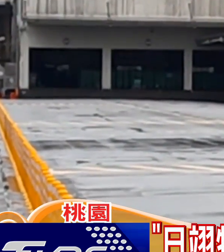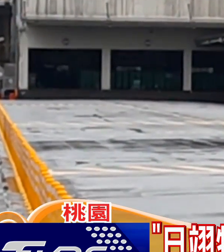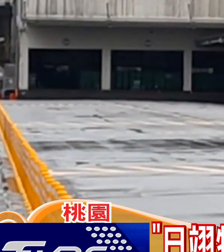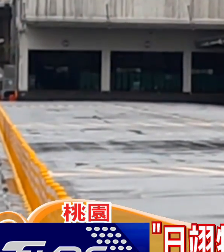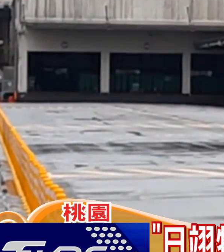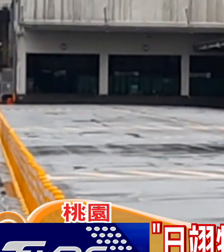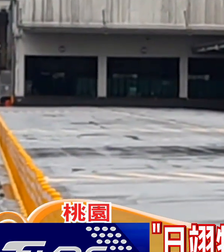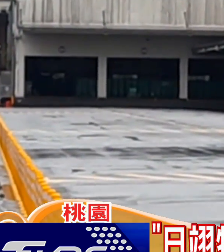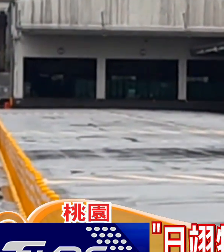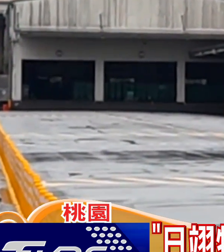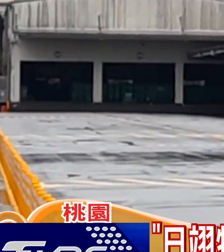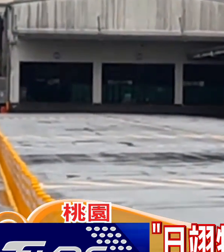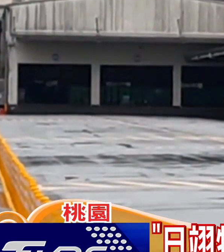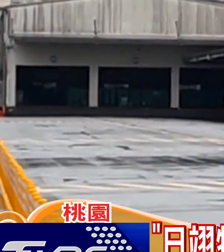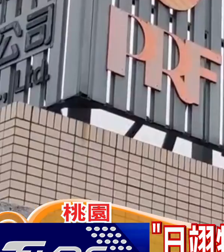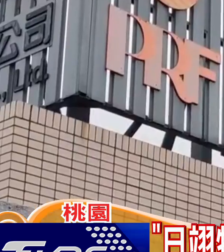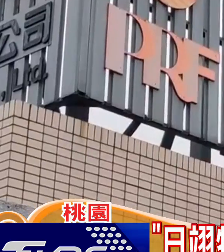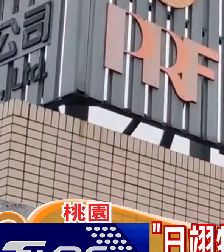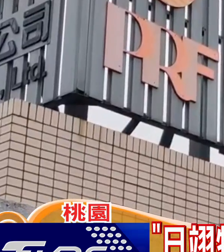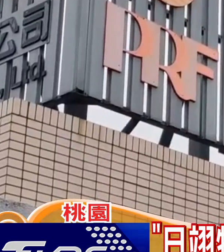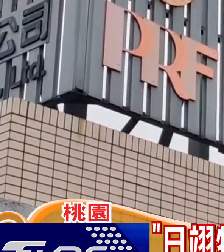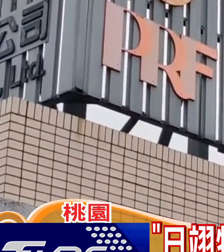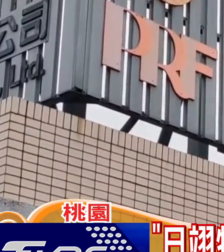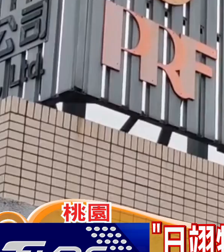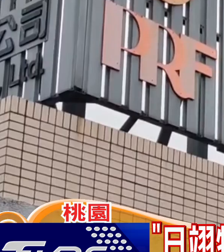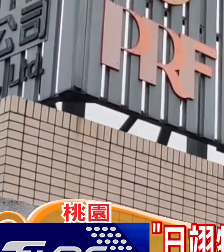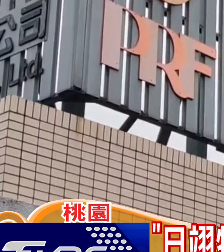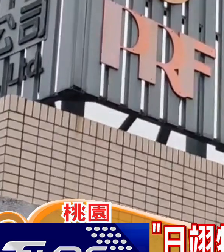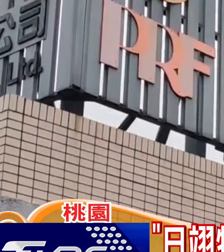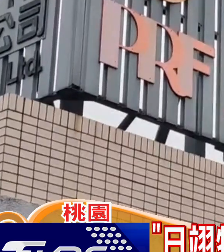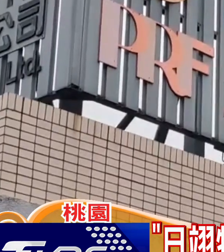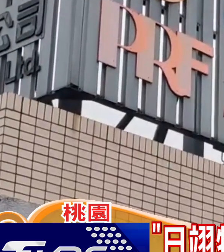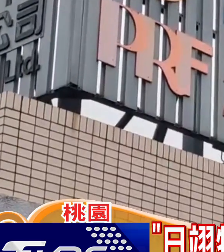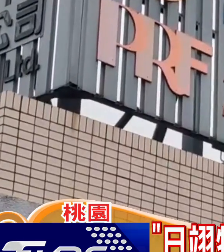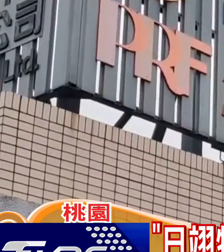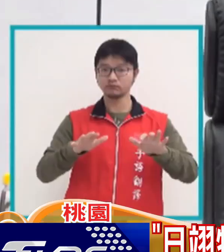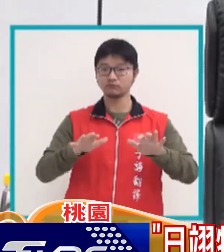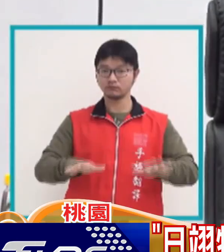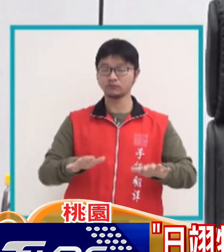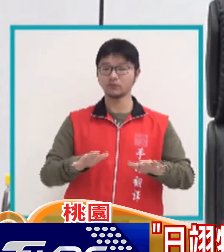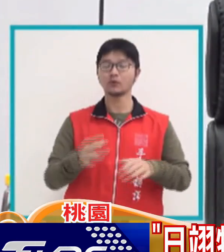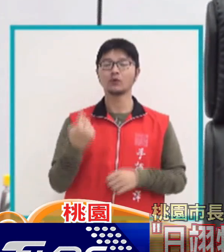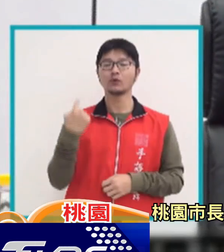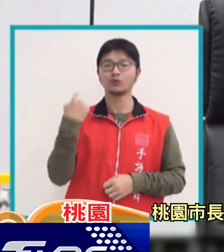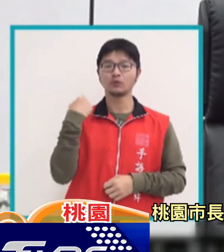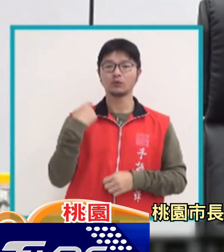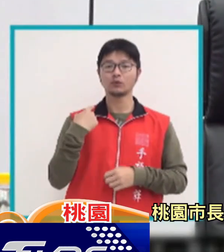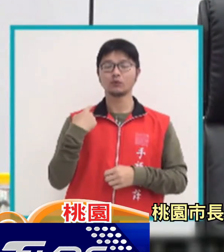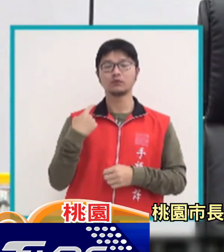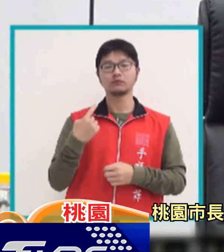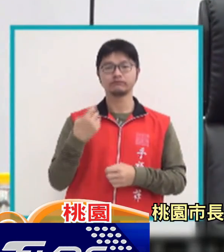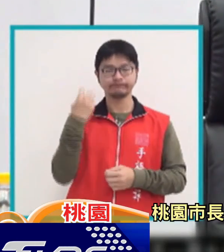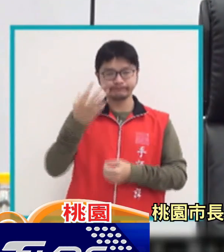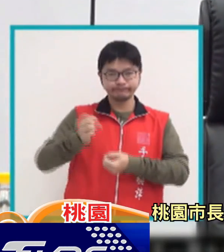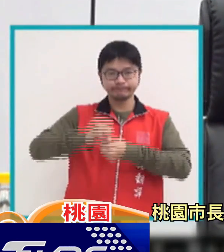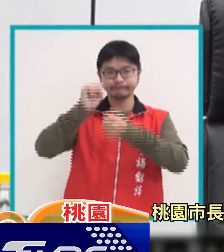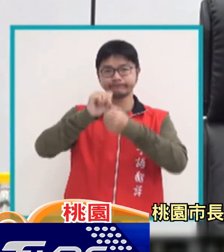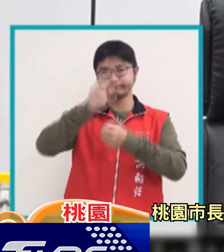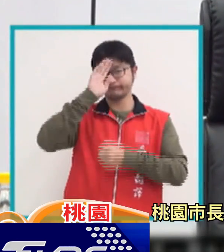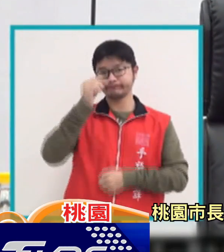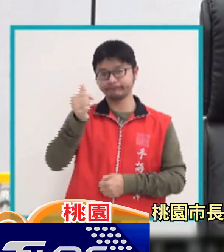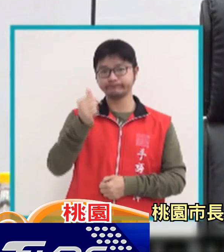来采检，因为桃园三号新增七例本土确诊，两例又与物流公司相关。 有新增两位